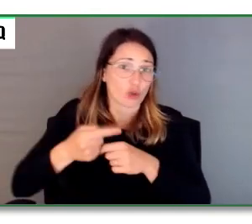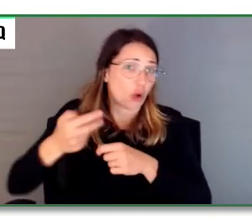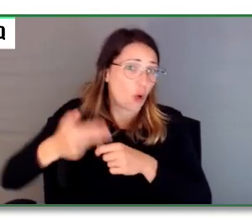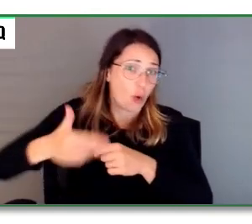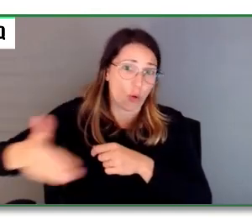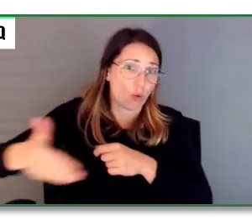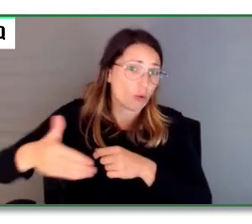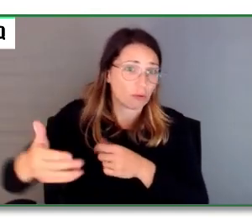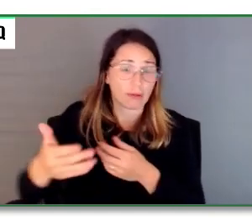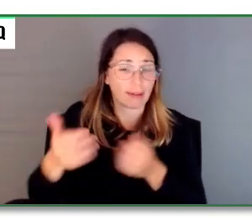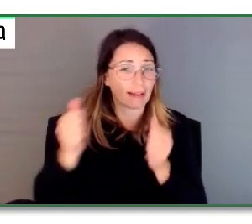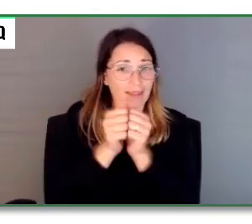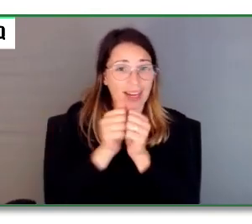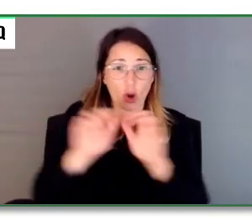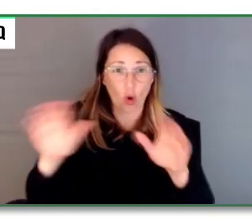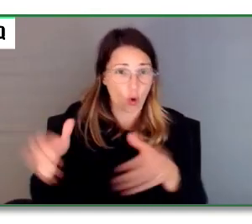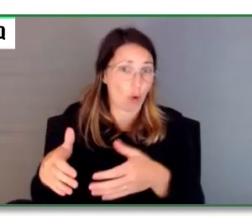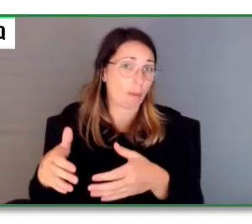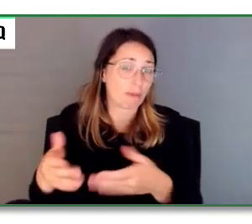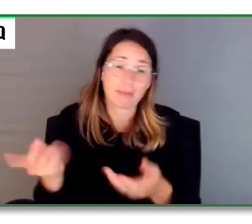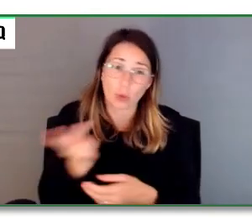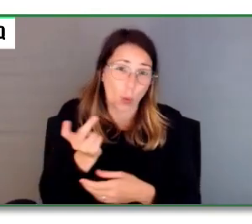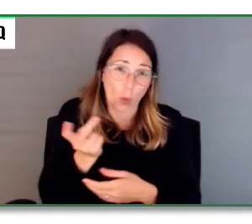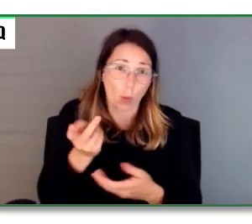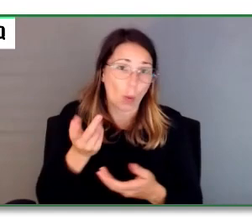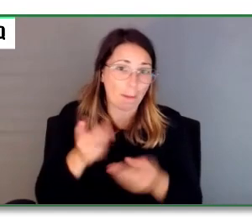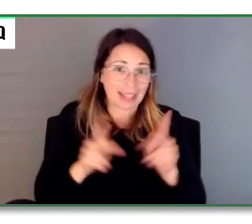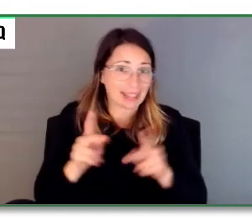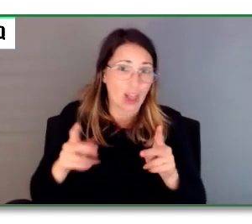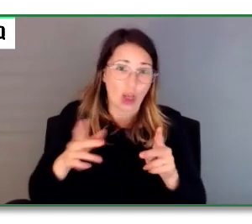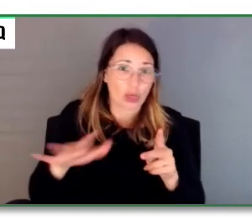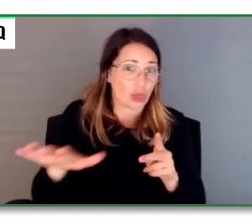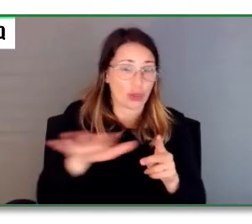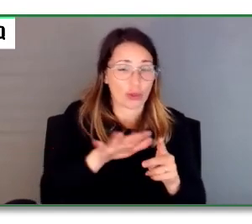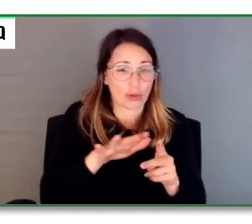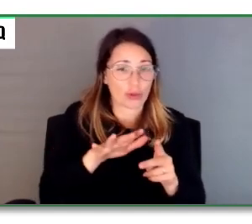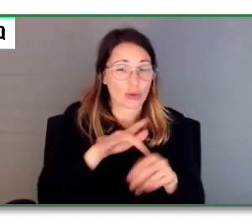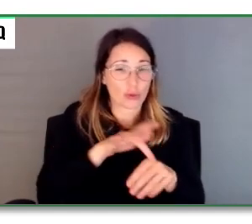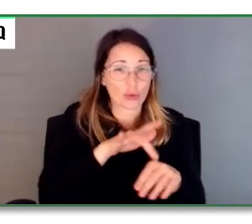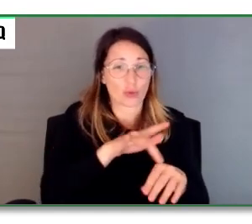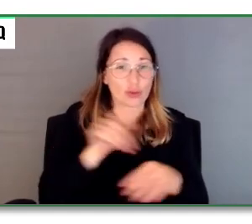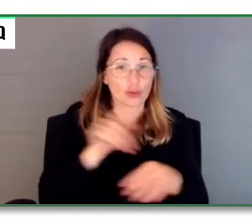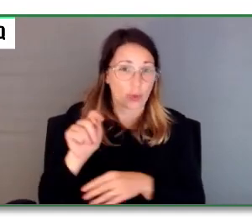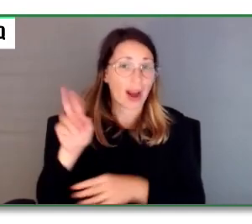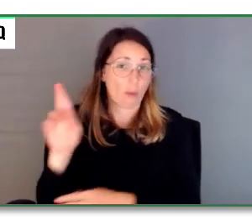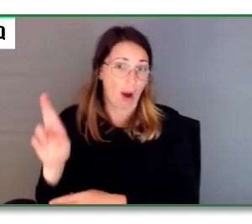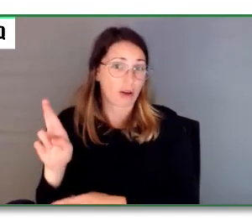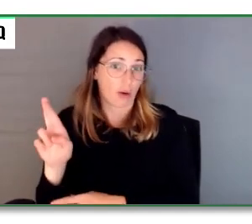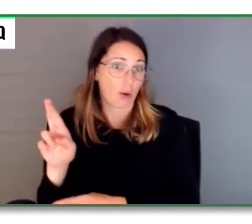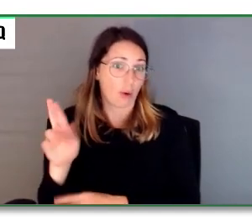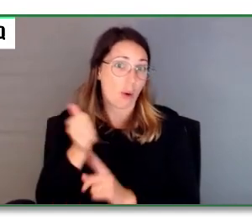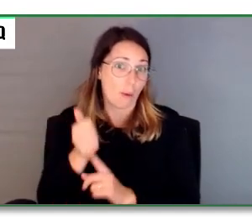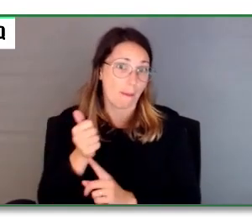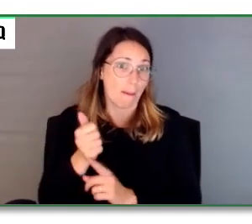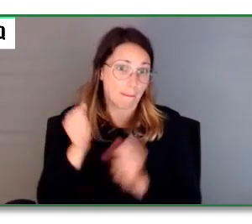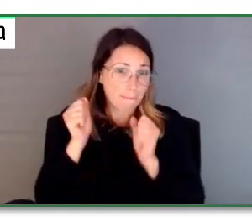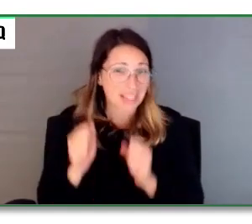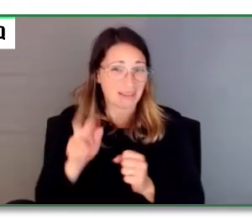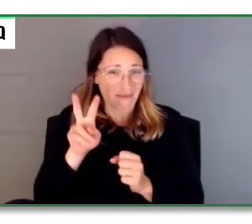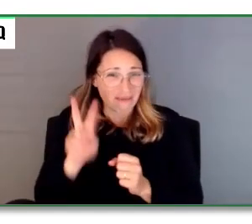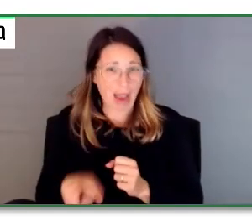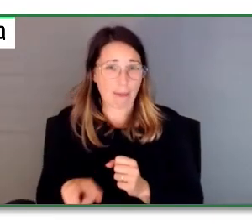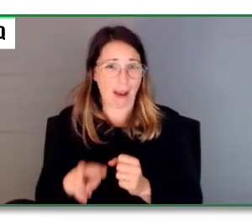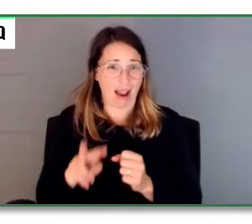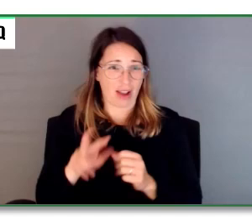groupe. Les gens qui utilisent le Trail Rider peuvent vraiment rendre accessibles des endroits